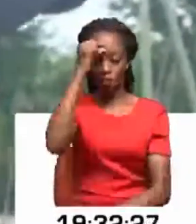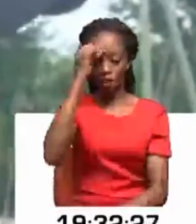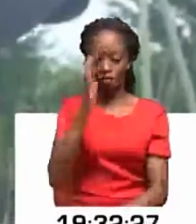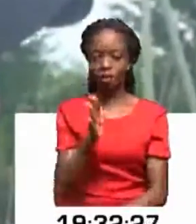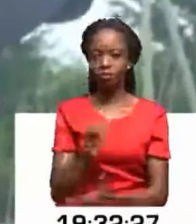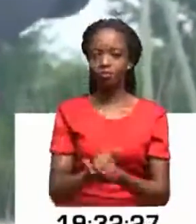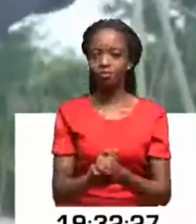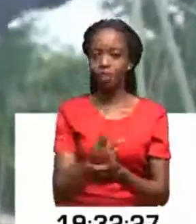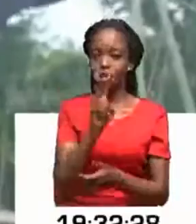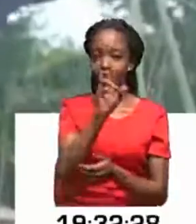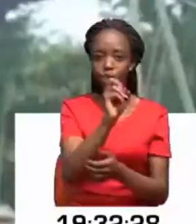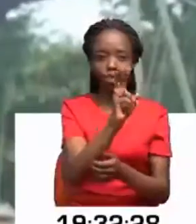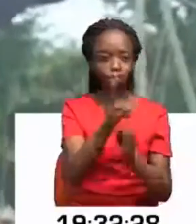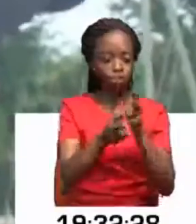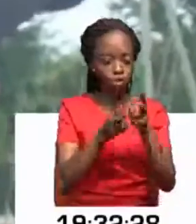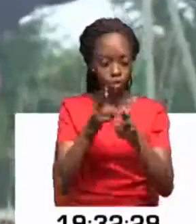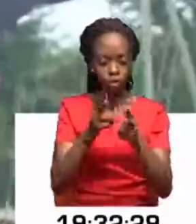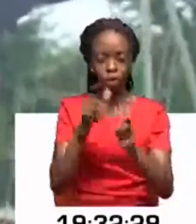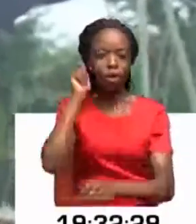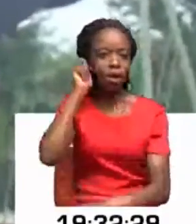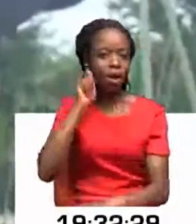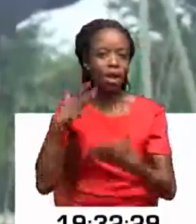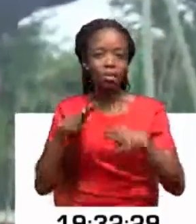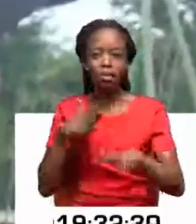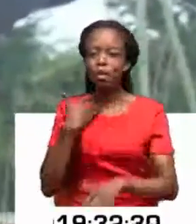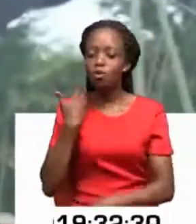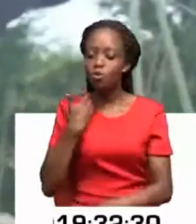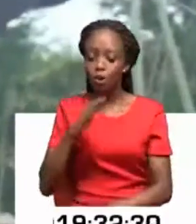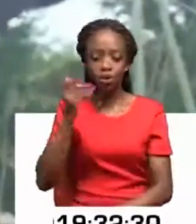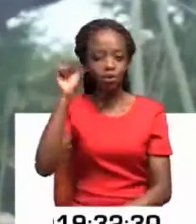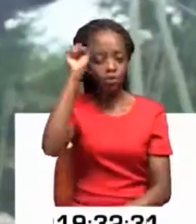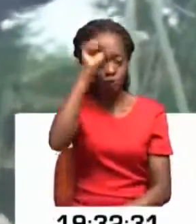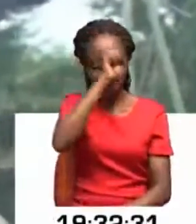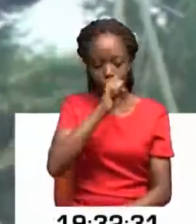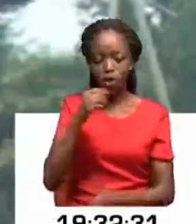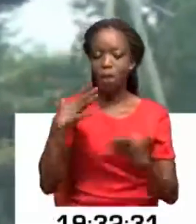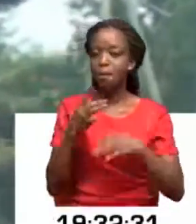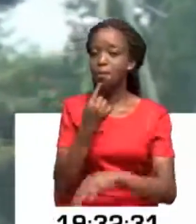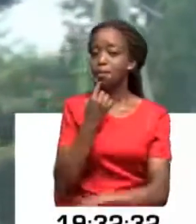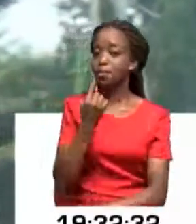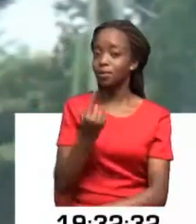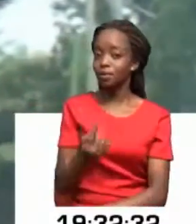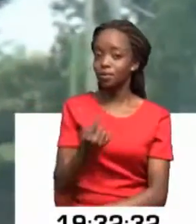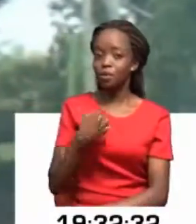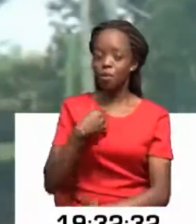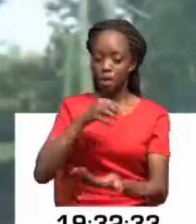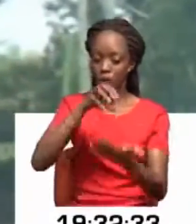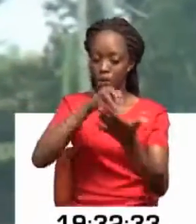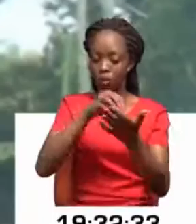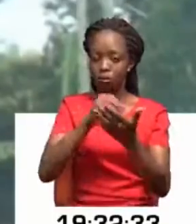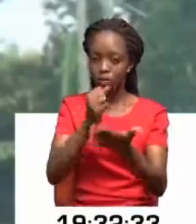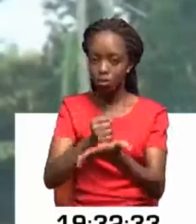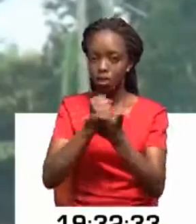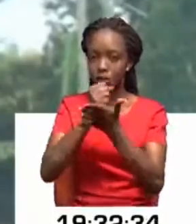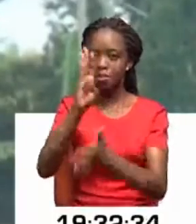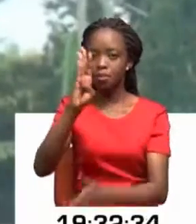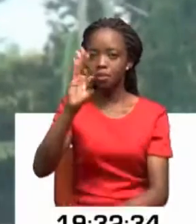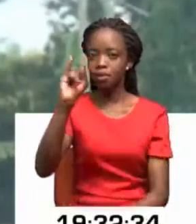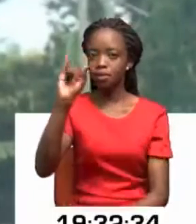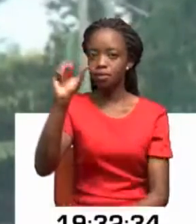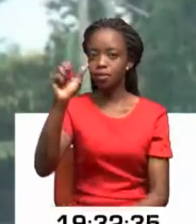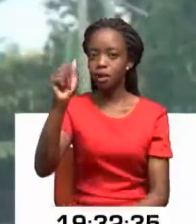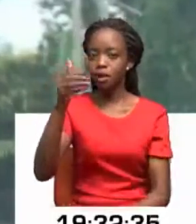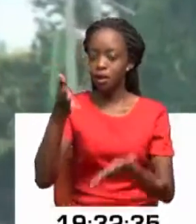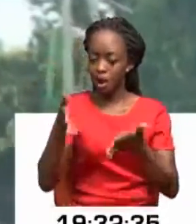jamii ya Wakalenjin tena wataki kudanganywa na wale ambao walikuwa wanatuambia kwamba tusimame na Kakai wa Bisau. Sasa wamesema